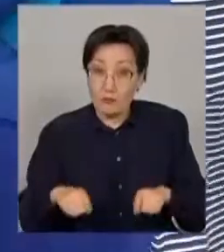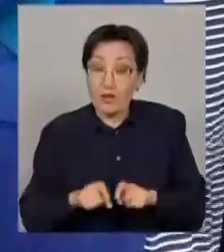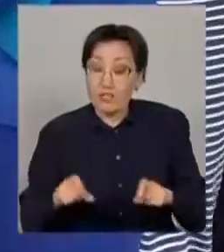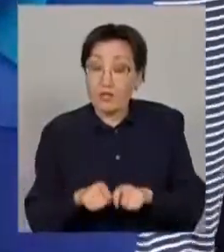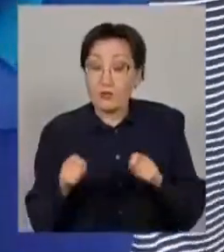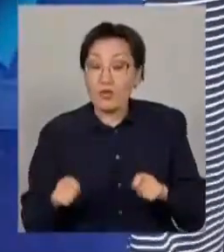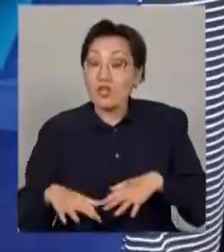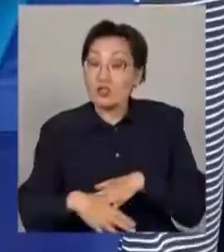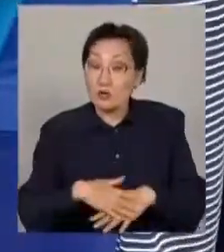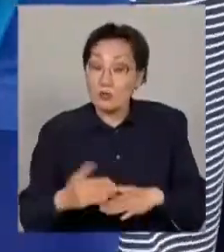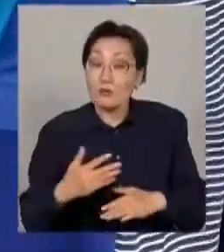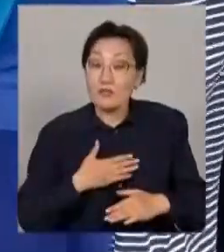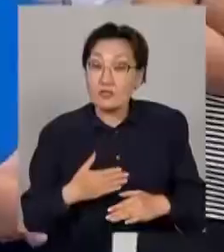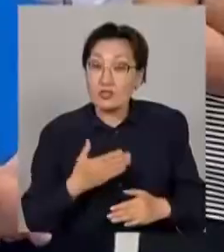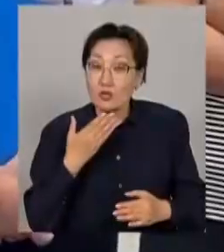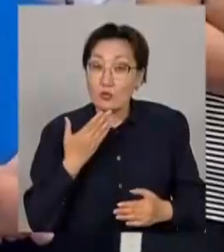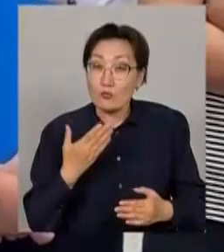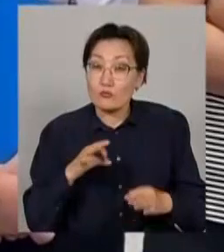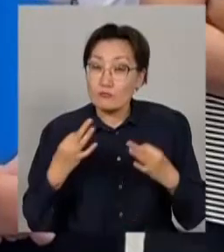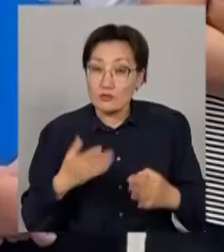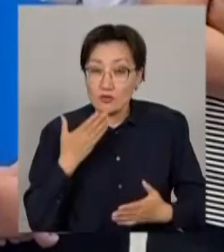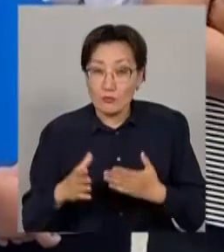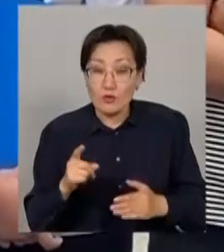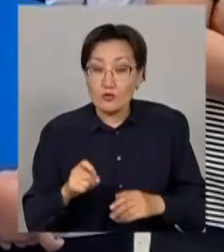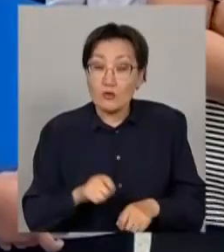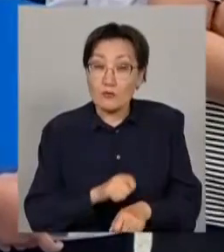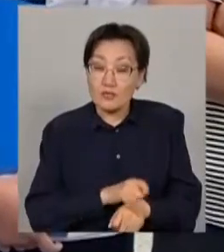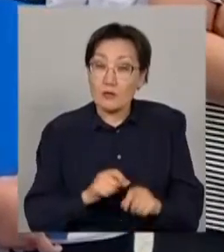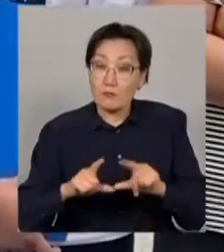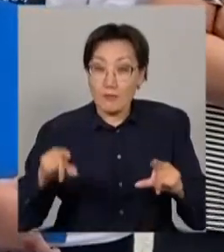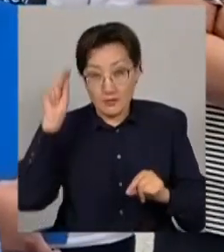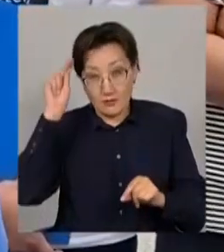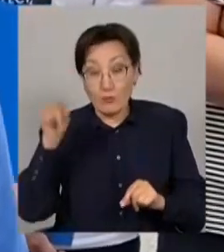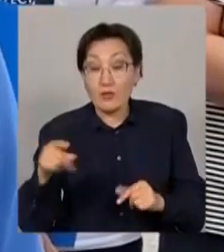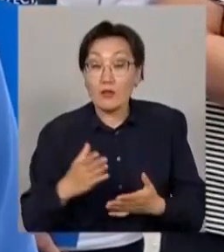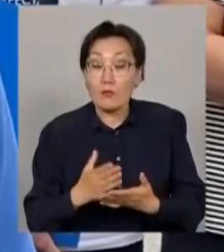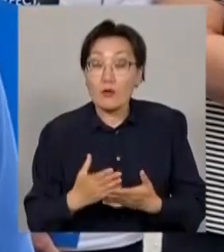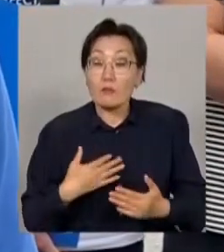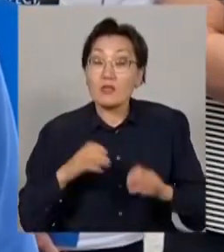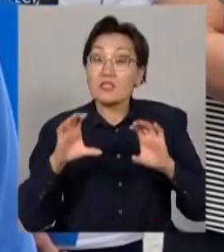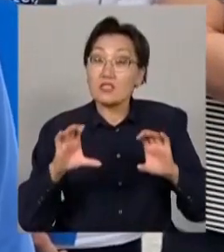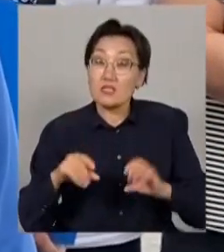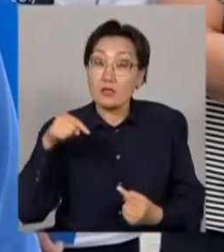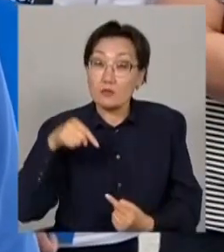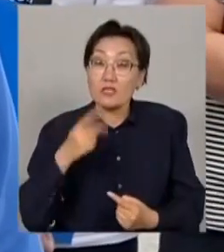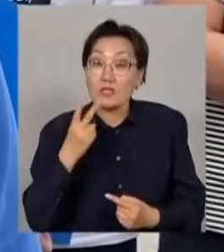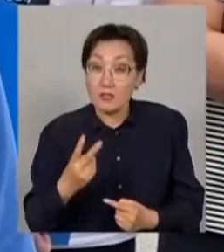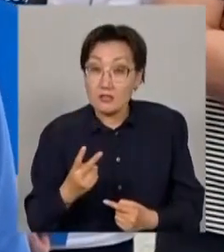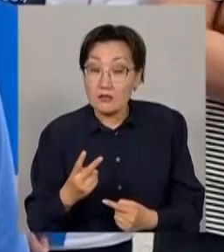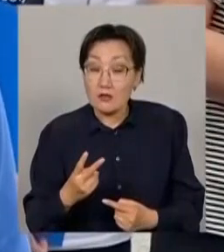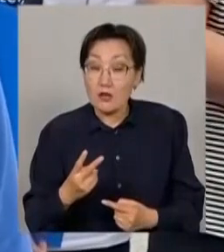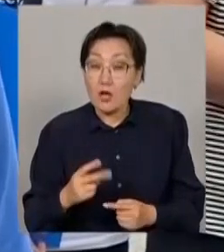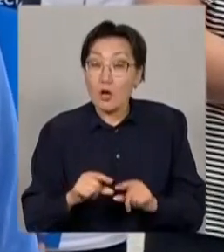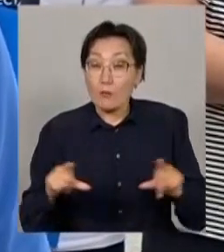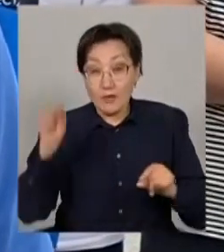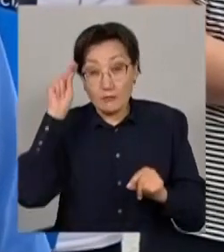Тұрғындардан ешқандай да рұқсат алынған жоқ. 100 метр жерде мына жерде мектеп тұр бізде. Мен енді заң бойынша қарағанда банадай